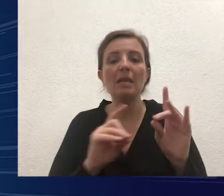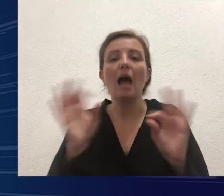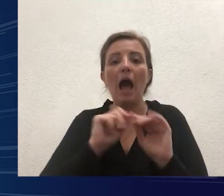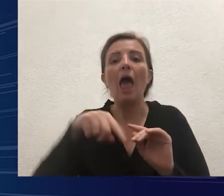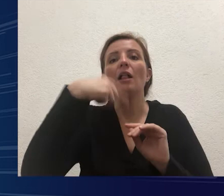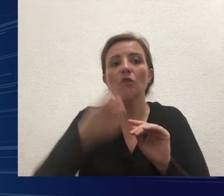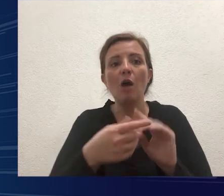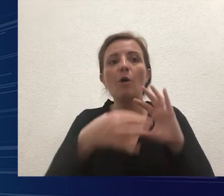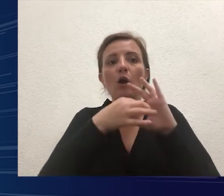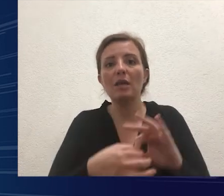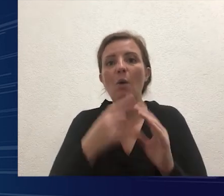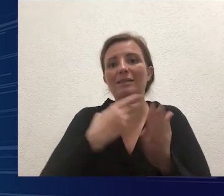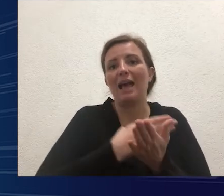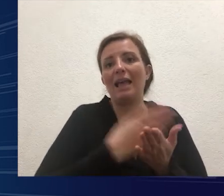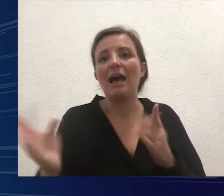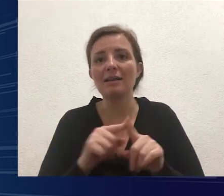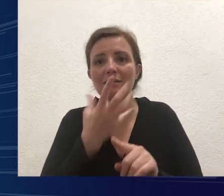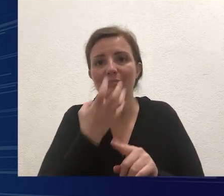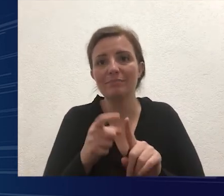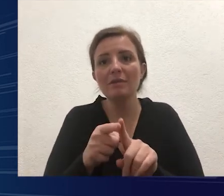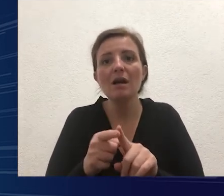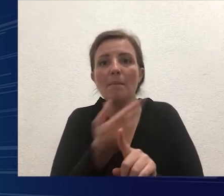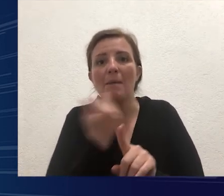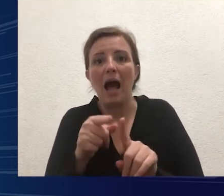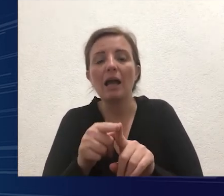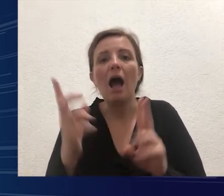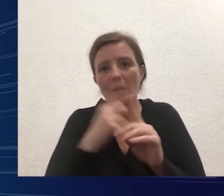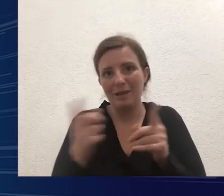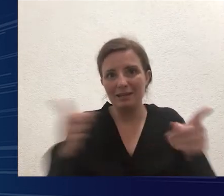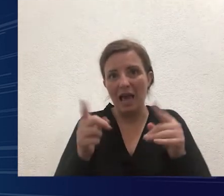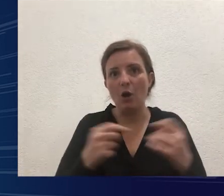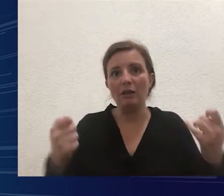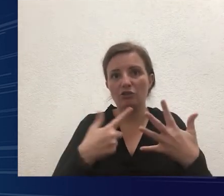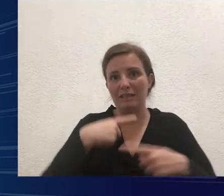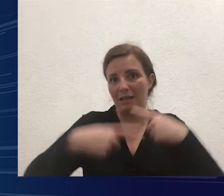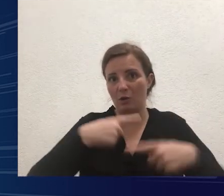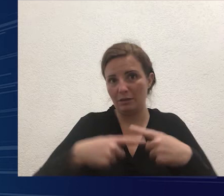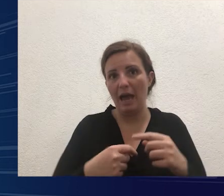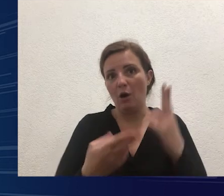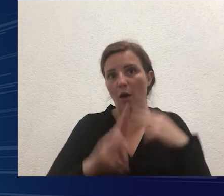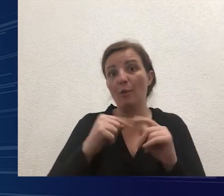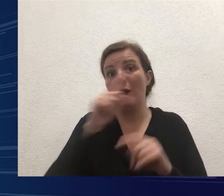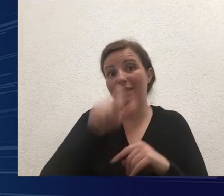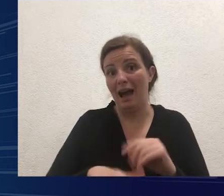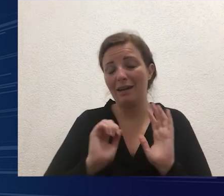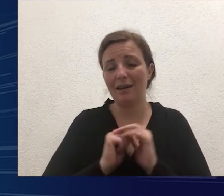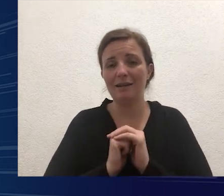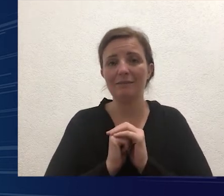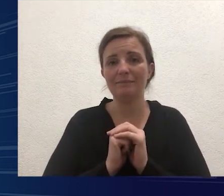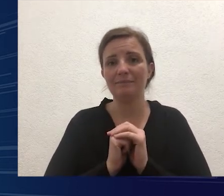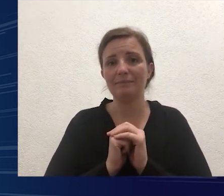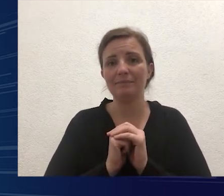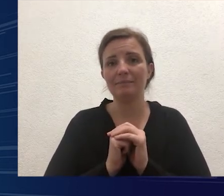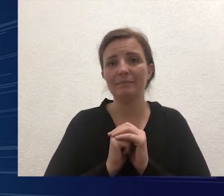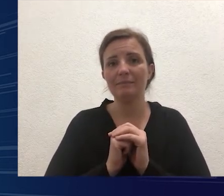carestie susseguenti né di questo secolo tormentato del xvii secolo in special modo i pad